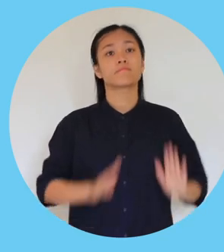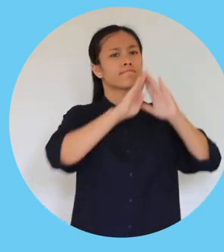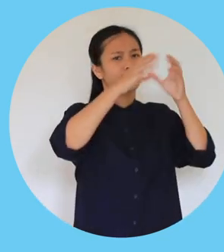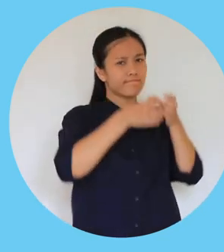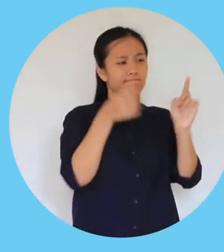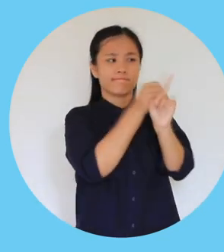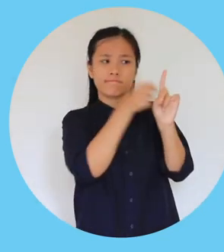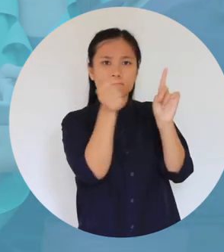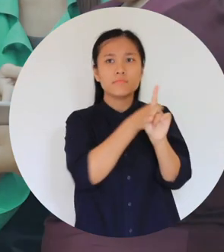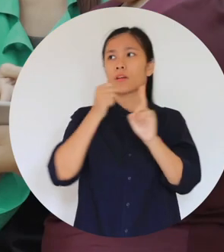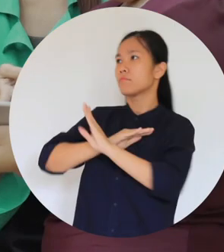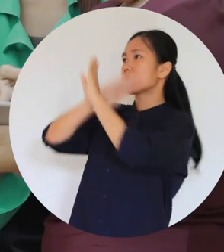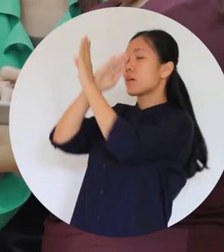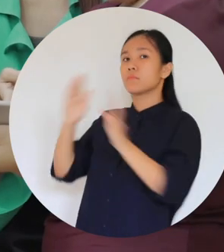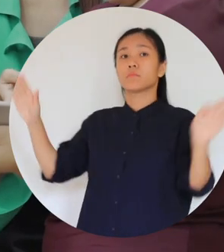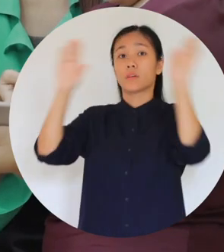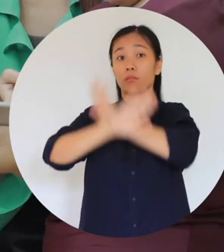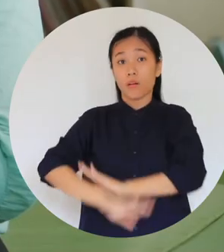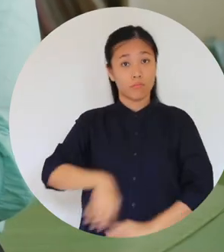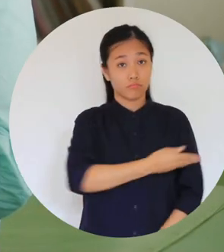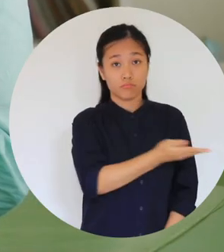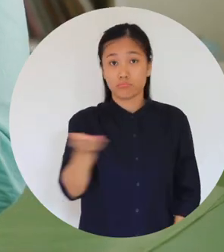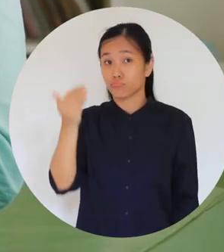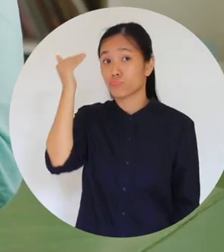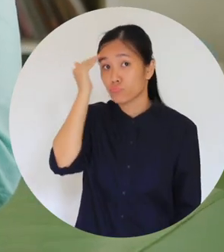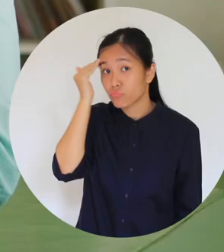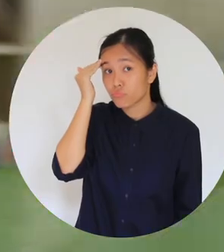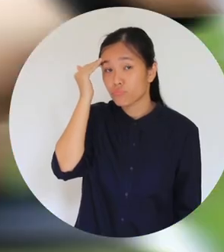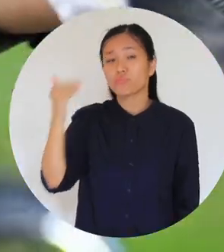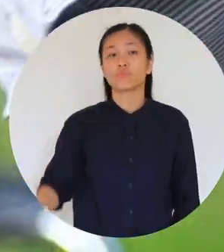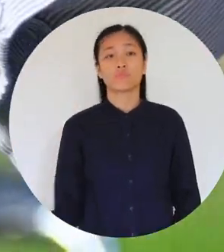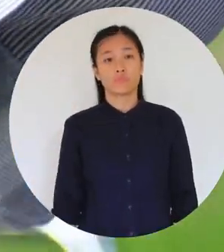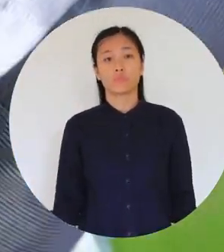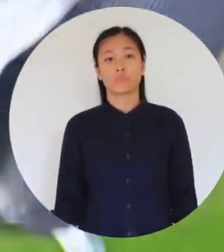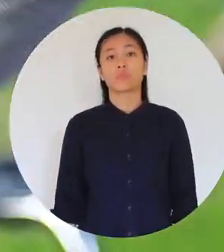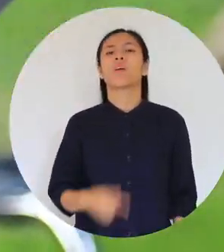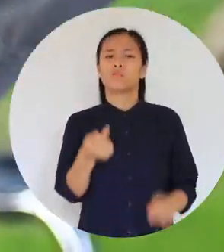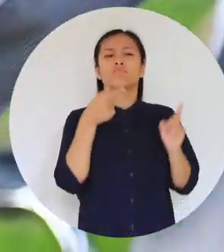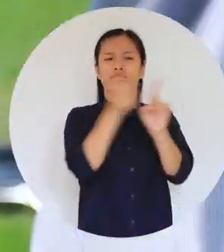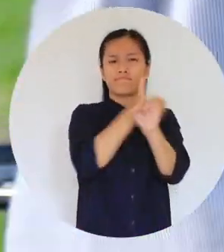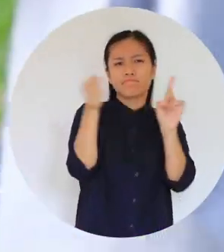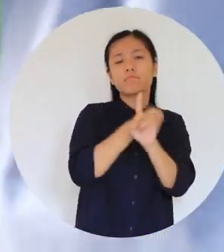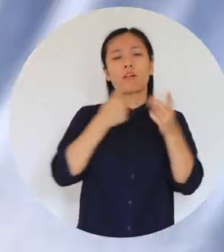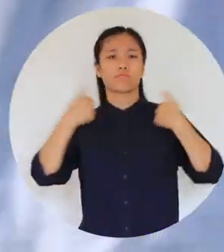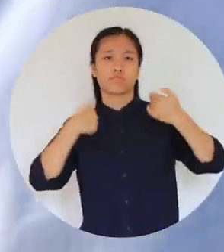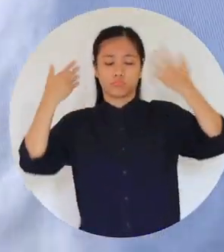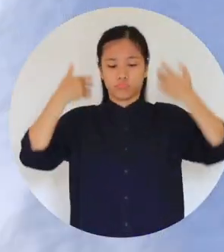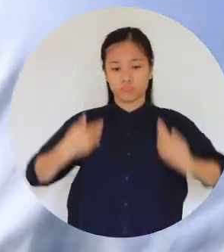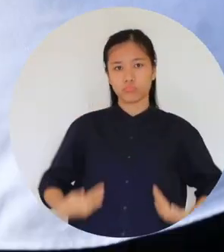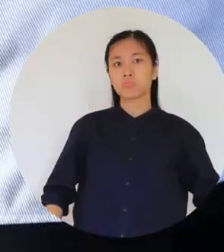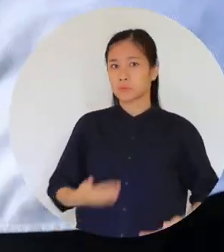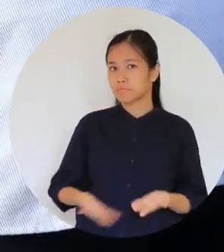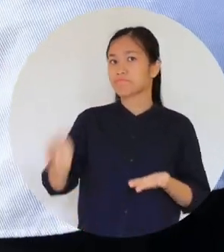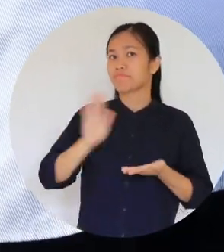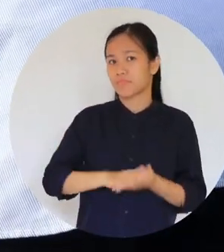Bảo vệ bản thân khỏi các bạo lực trong gia đình. Bạn làm tốt chứ? Bạo lực trên cơ sở giới không chỉ tổn hại sức khỏe thể chất